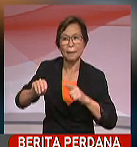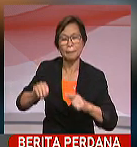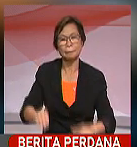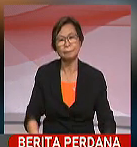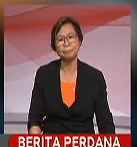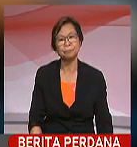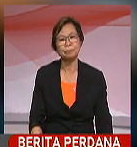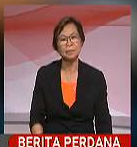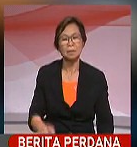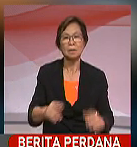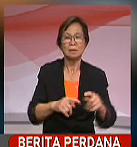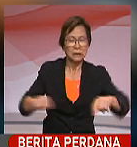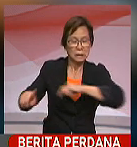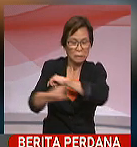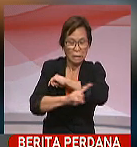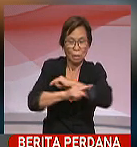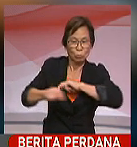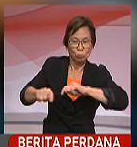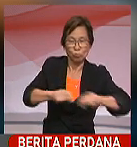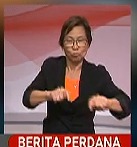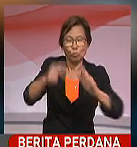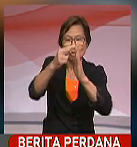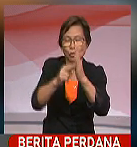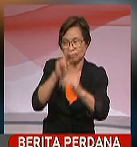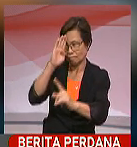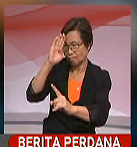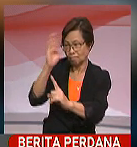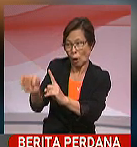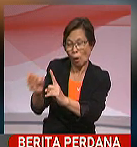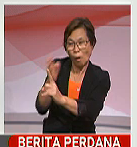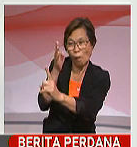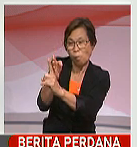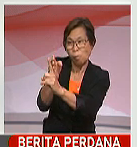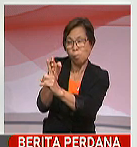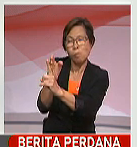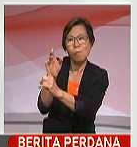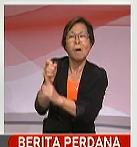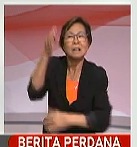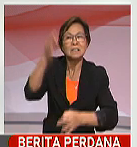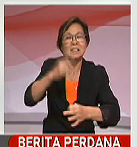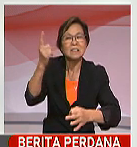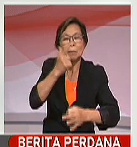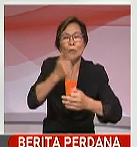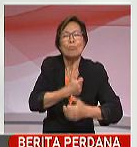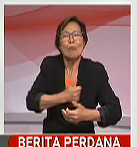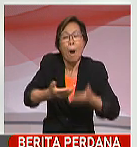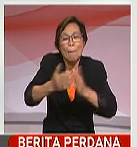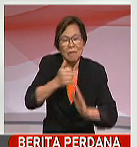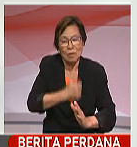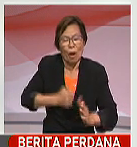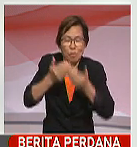Menteri. Tindakan undang-undang akan diambil ke atas beliau sekiranya gagal memohon maaf secara terbuka.